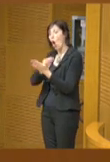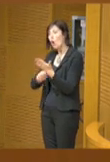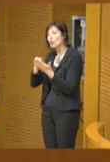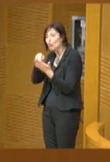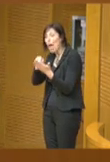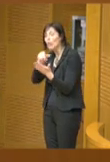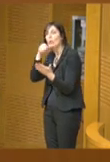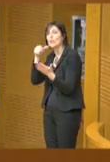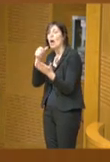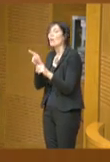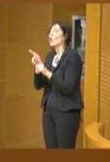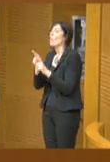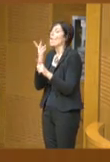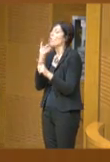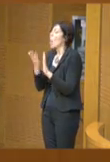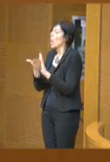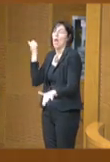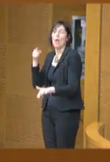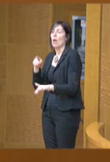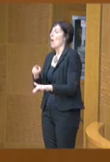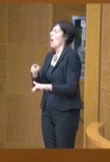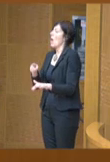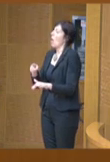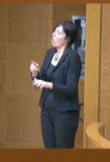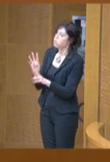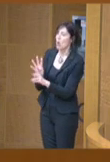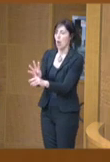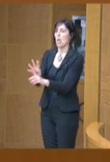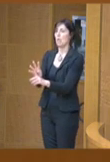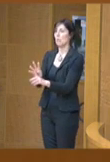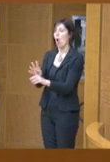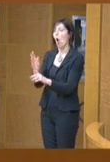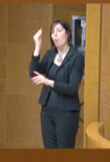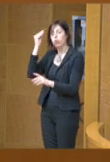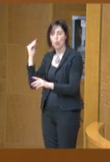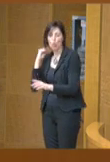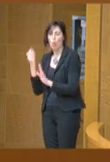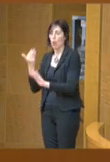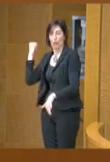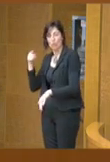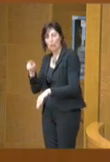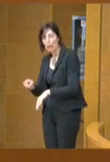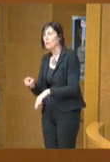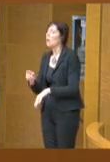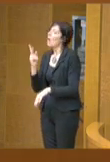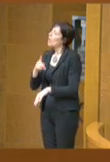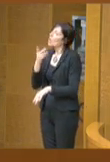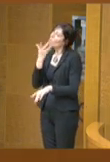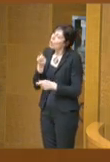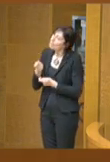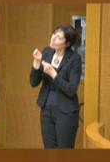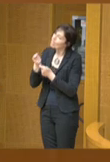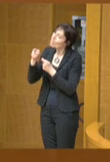fenomeno del bullismo, i pregiudizi, e per orientare i giovani alla integrazione verso le persone